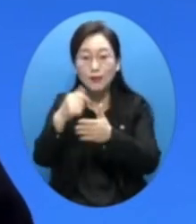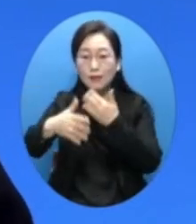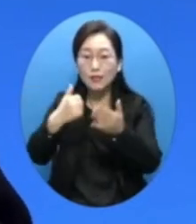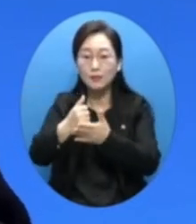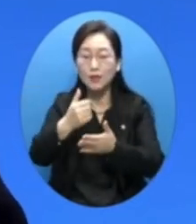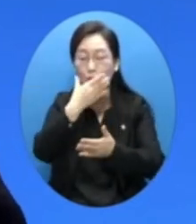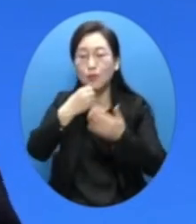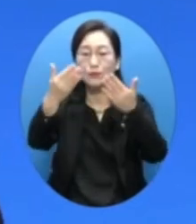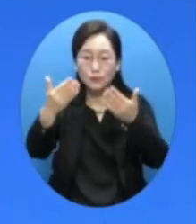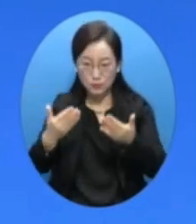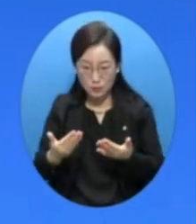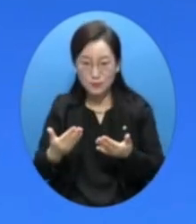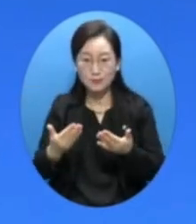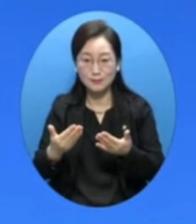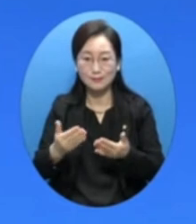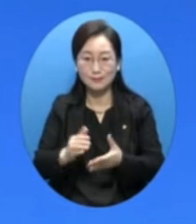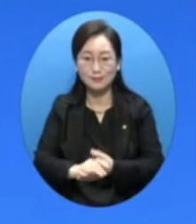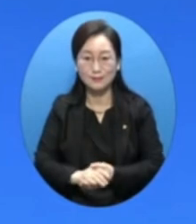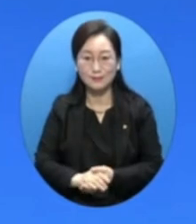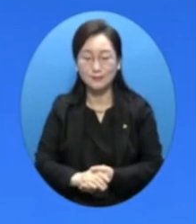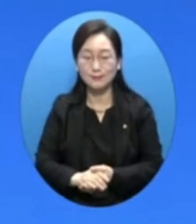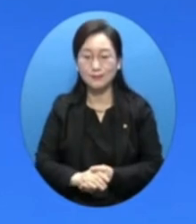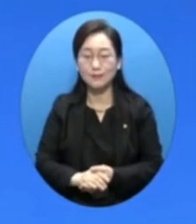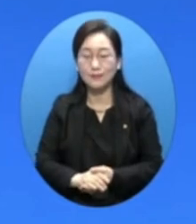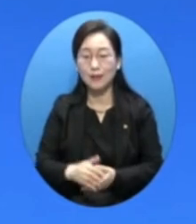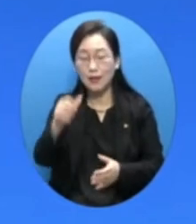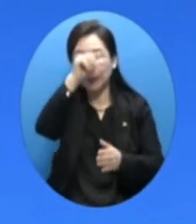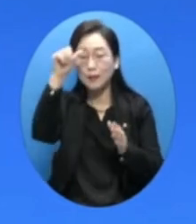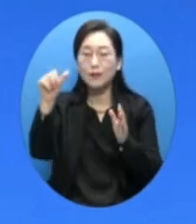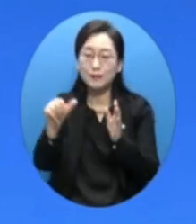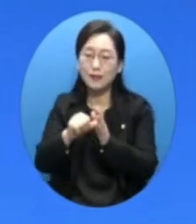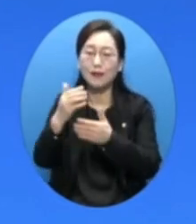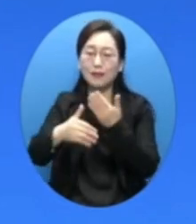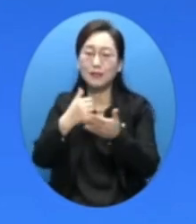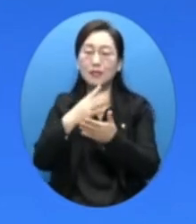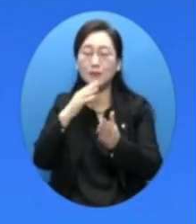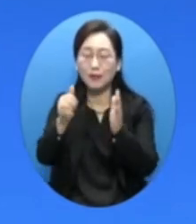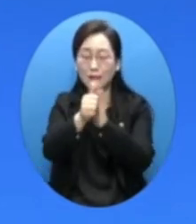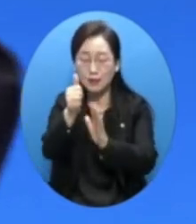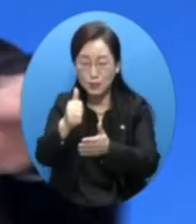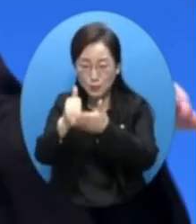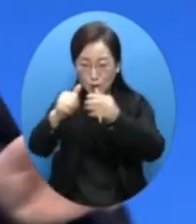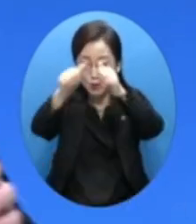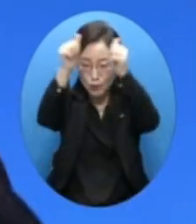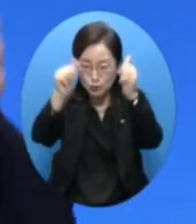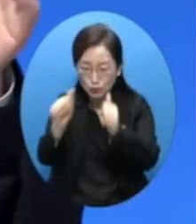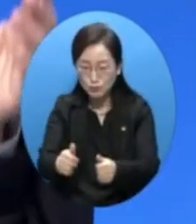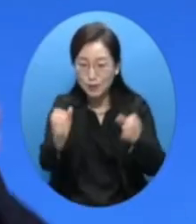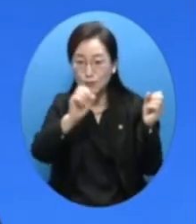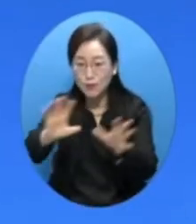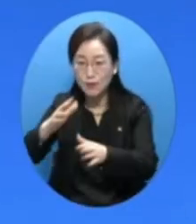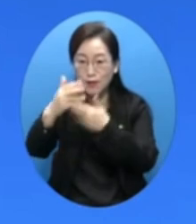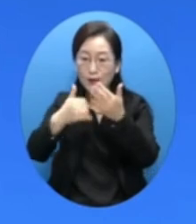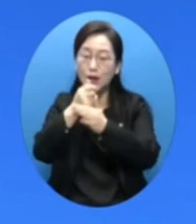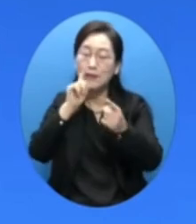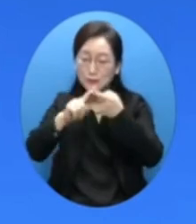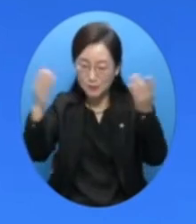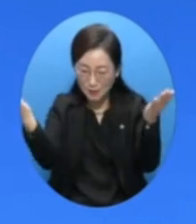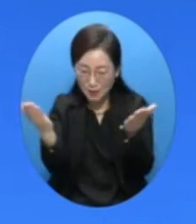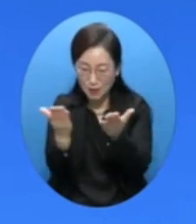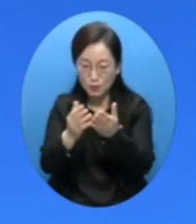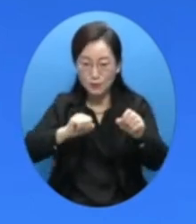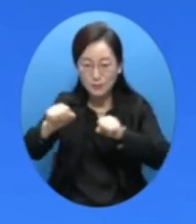우리에게 복을 내려 주실 것입니다 한 백성 하나님만을 섬기고 우상을 물리치고 말씀을 짓게 행할